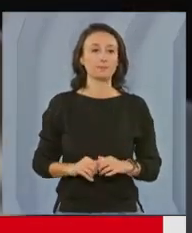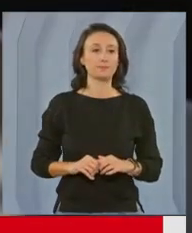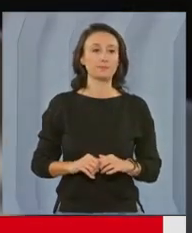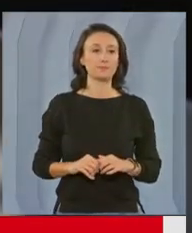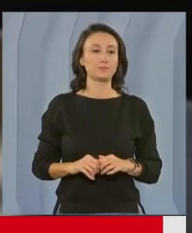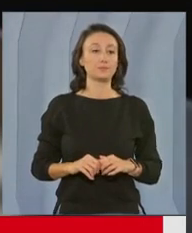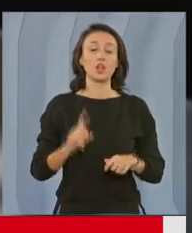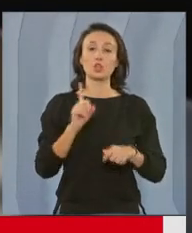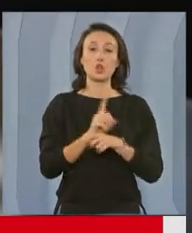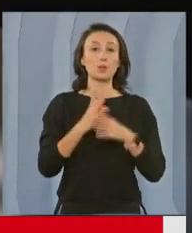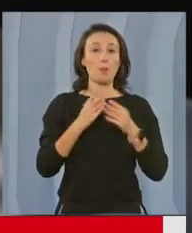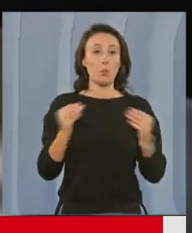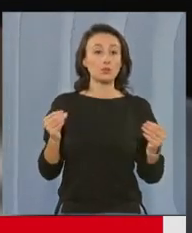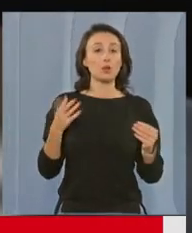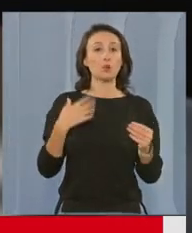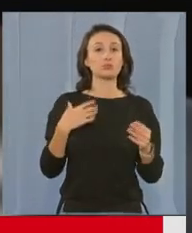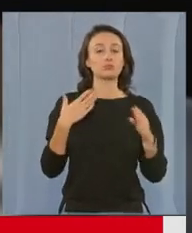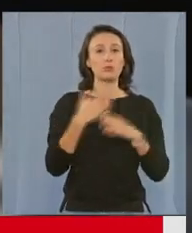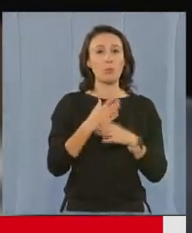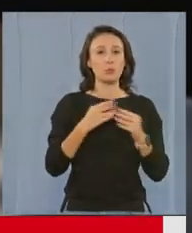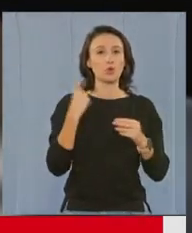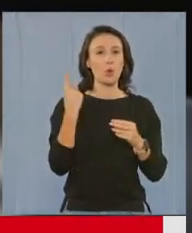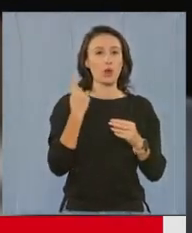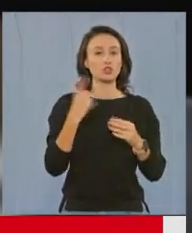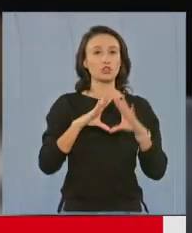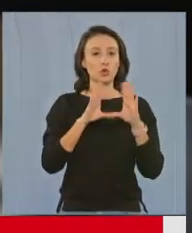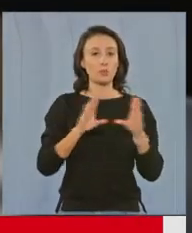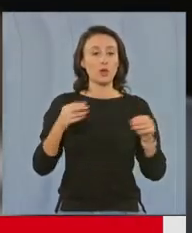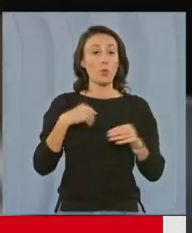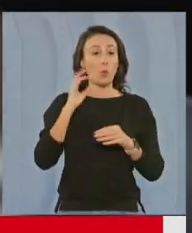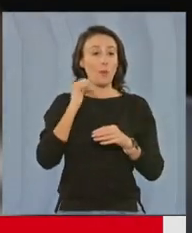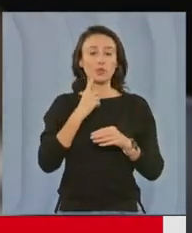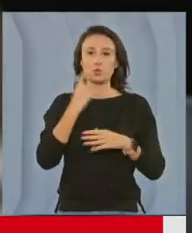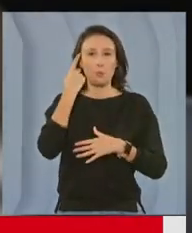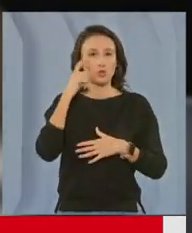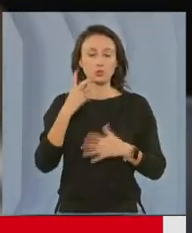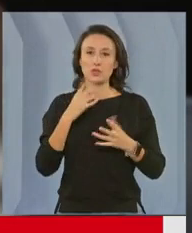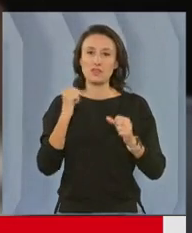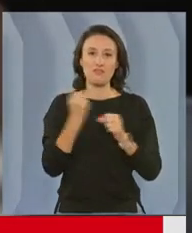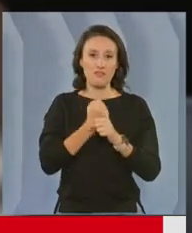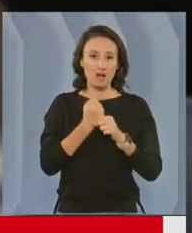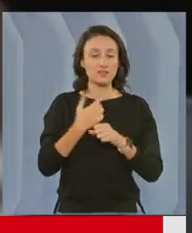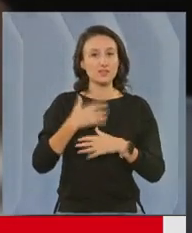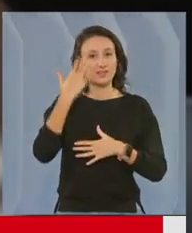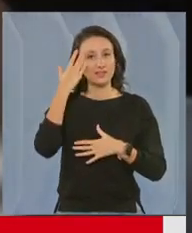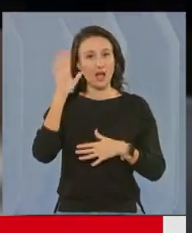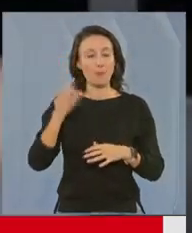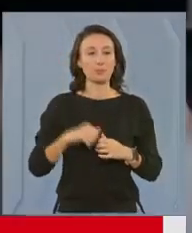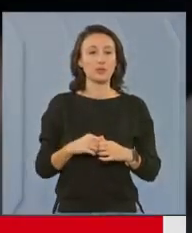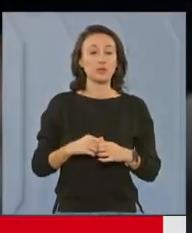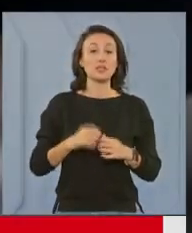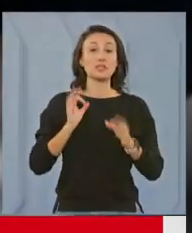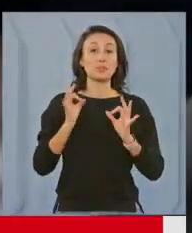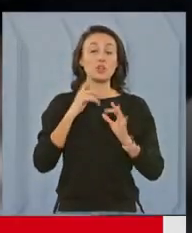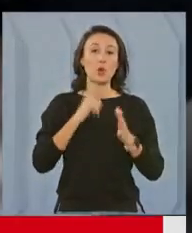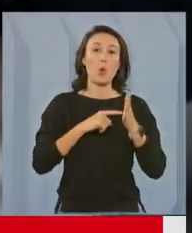albe. Tot mai multe ploșnițe au invadat mai multe orașe din România, iar oamenii nu mai știu ce să facă ca să scape de ele.